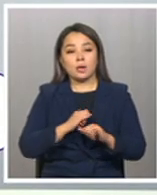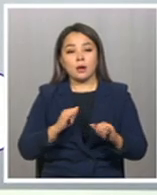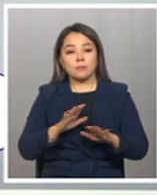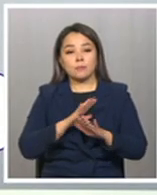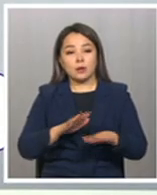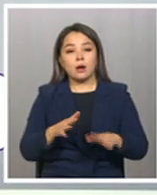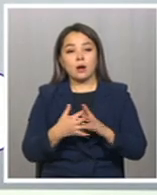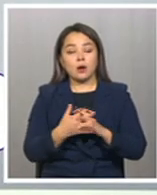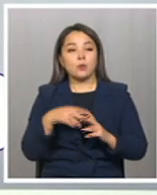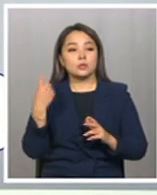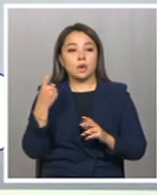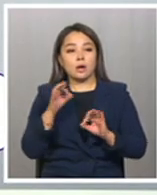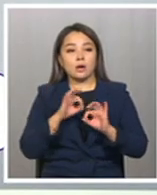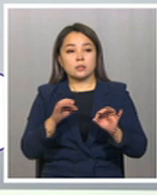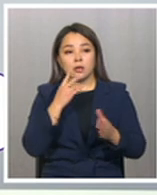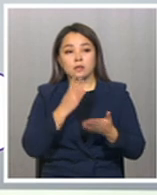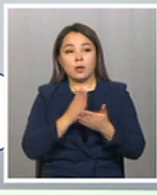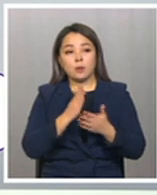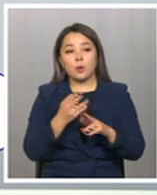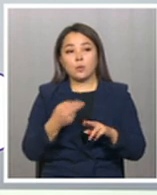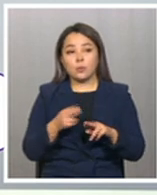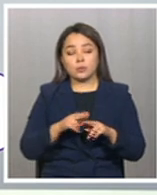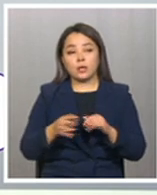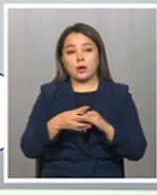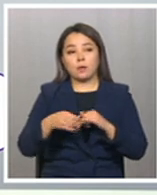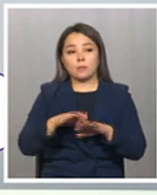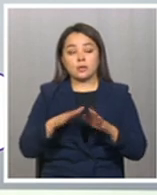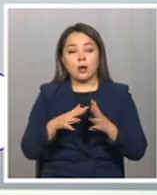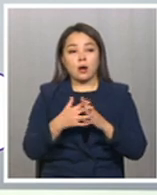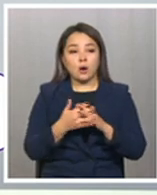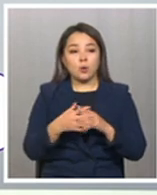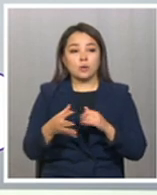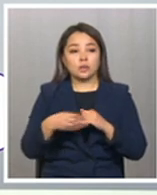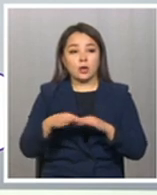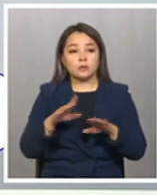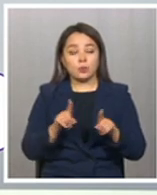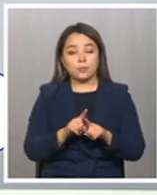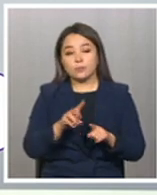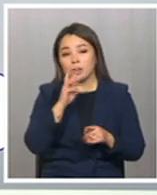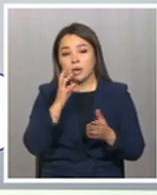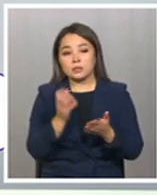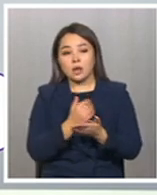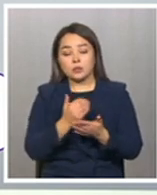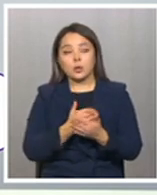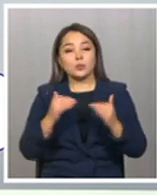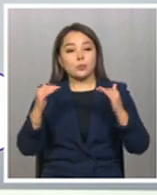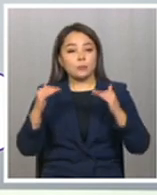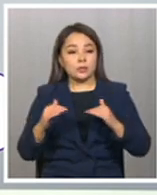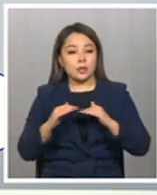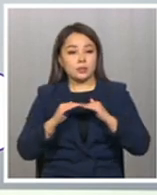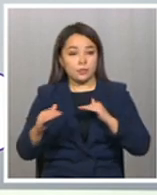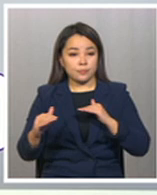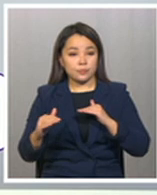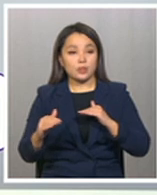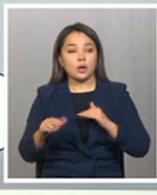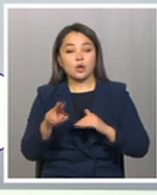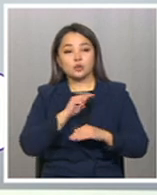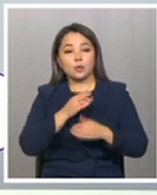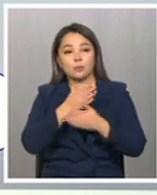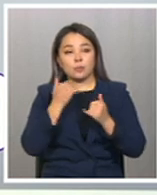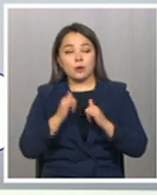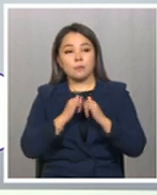ауыл шаруашылығын айтуға болады. Енді бұл аймақтардың ауылдық жерлерінде табыс деңгейі төмен, сонымен бірге жұмыссыздық